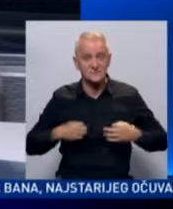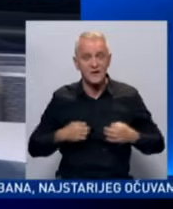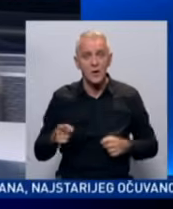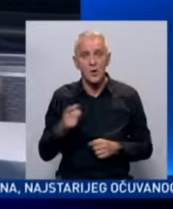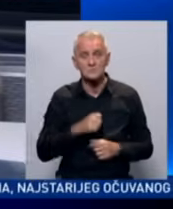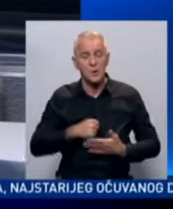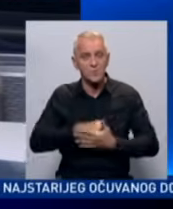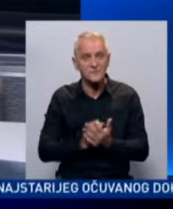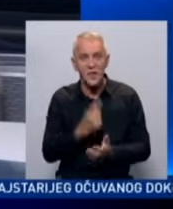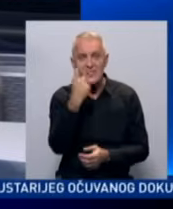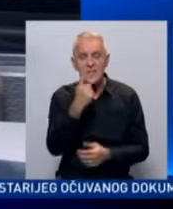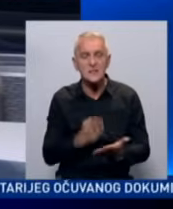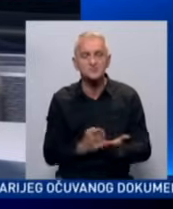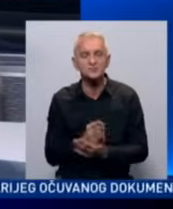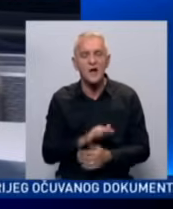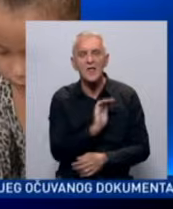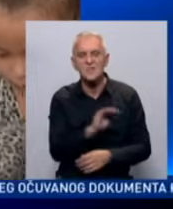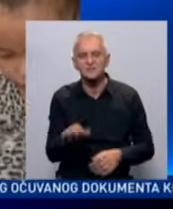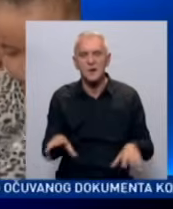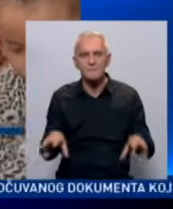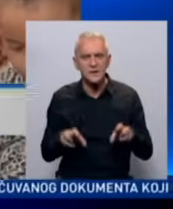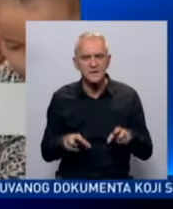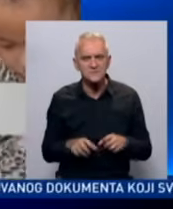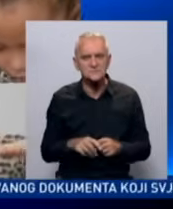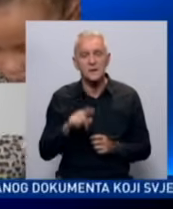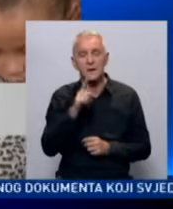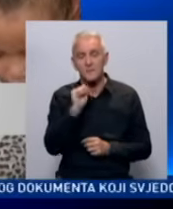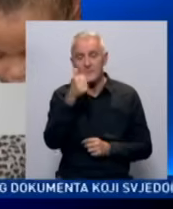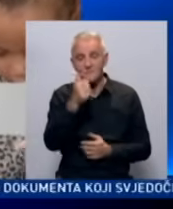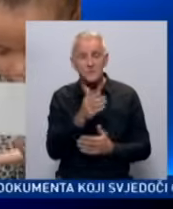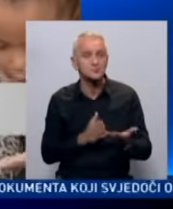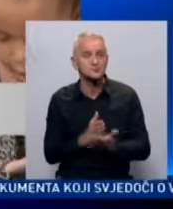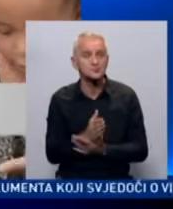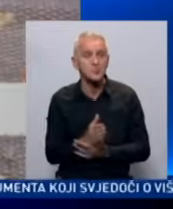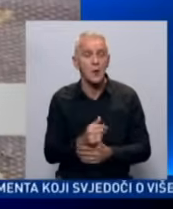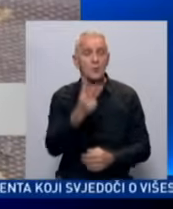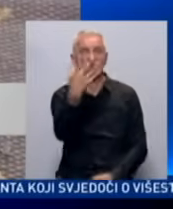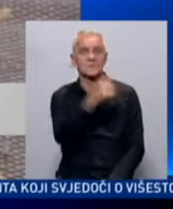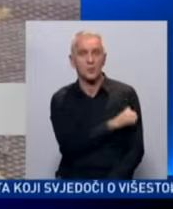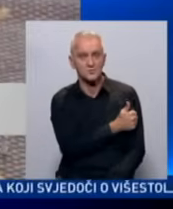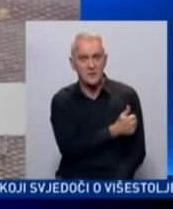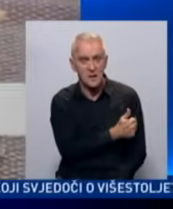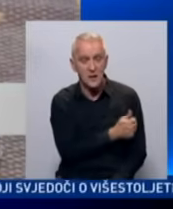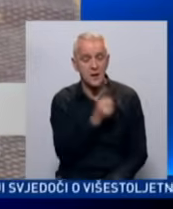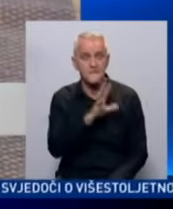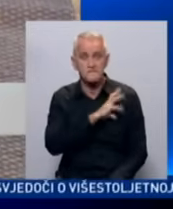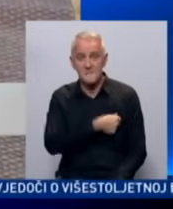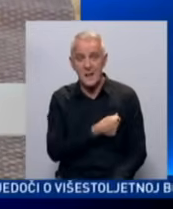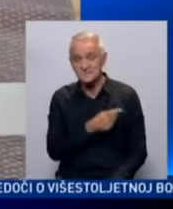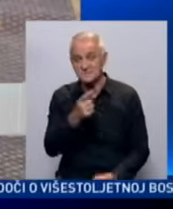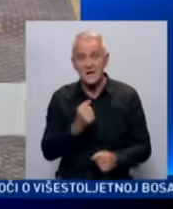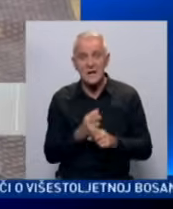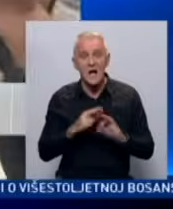potvrdila najmanje jedan slučaj dječje paralize, prvi takav slučaj na toj teritoriji u 25 godina. Palestinci u Gazi nadaju se da će